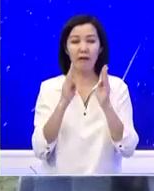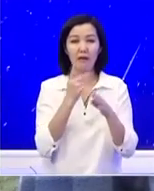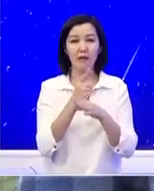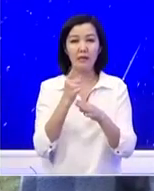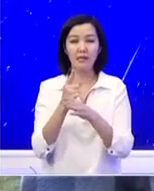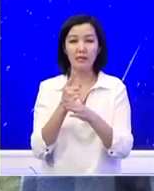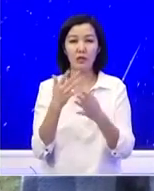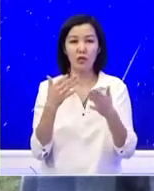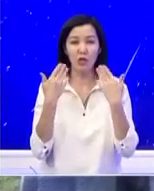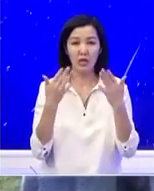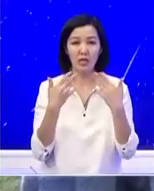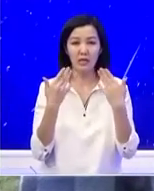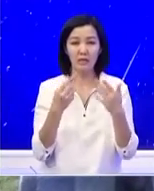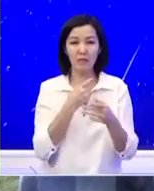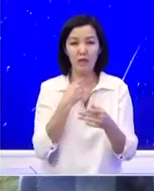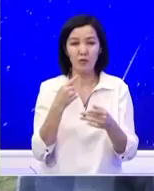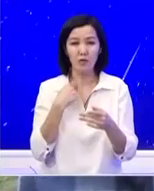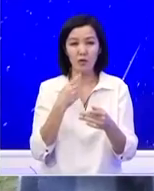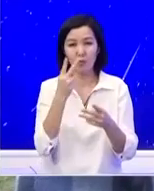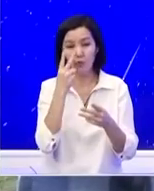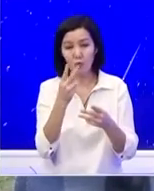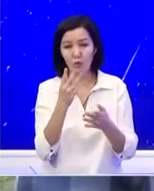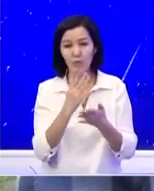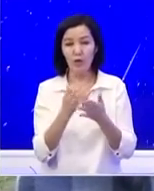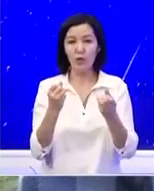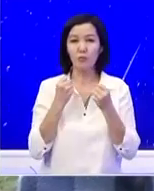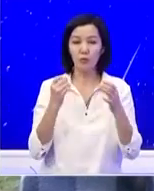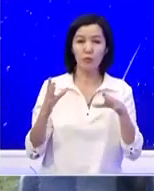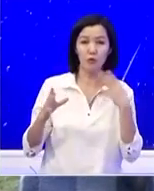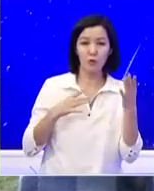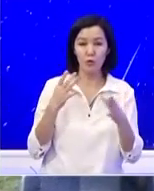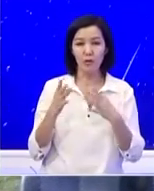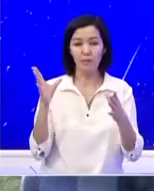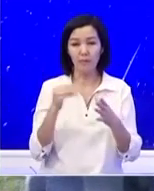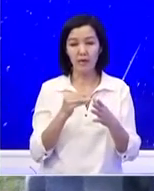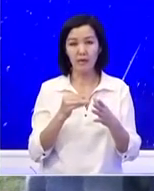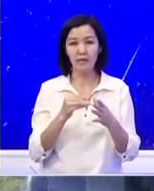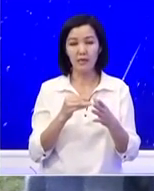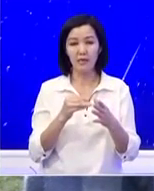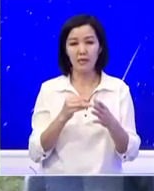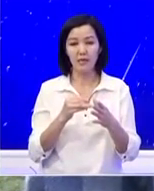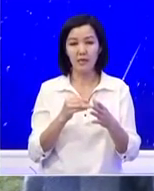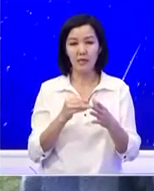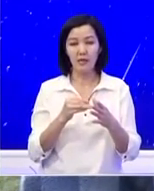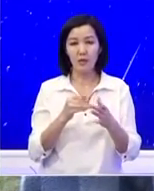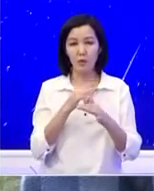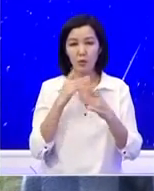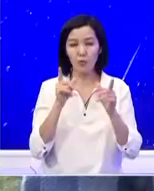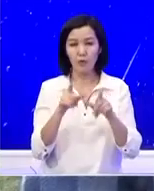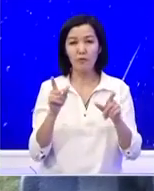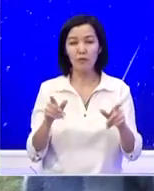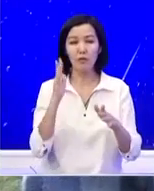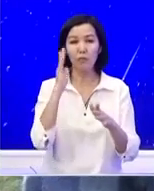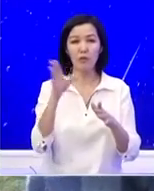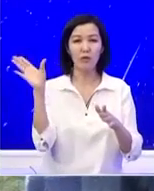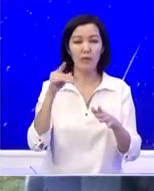көздері жетіп, мына талдықорғандықтардың солар спортпен айналысуға қазір бәрі жаппай шығып жатыр өзі ақырын-ақырын. Келешекте